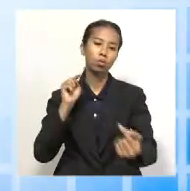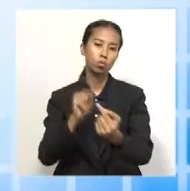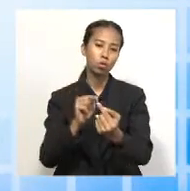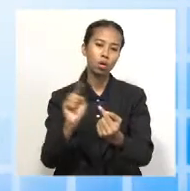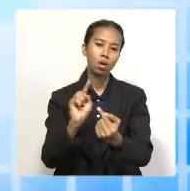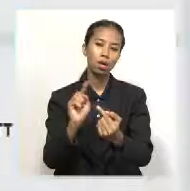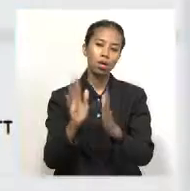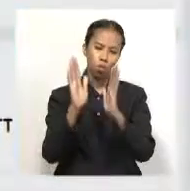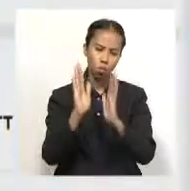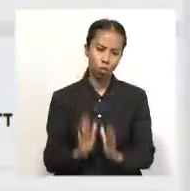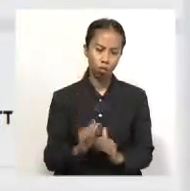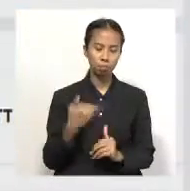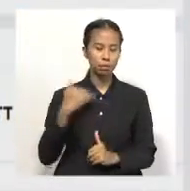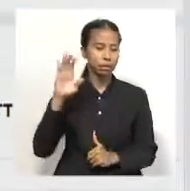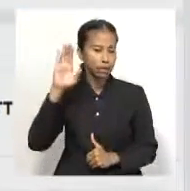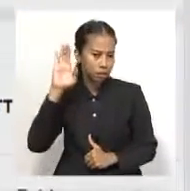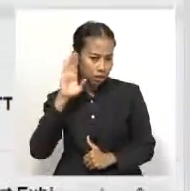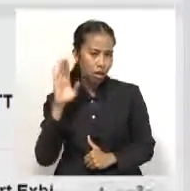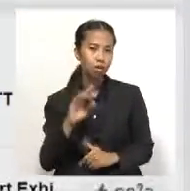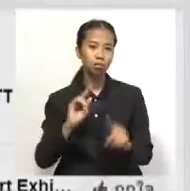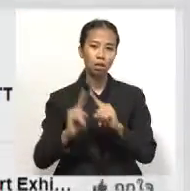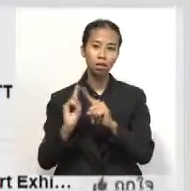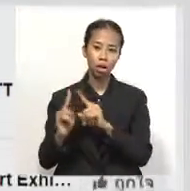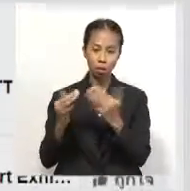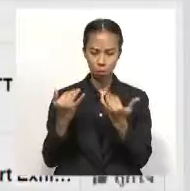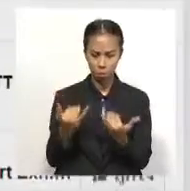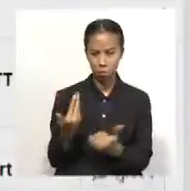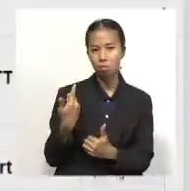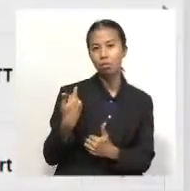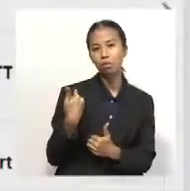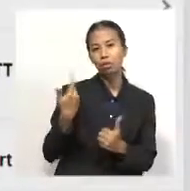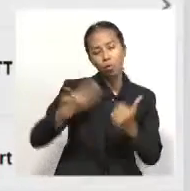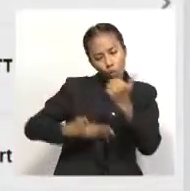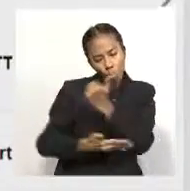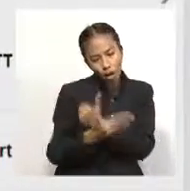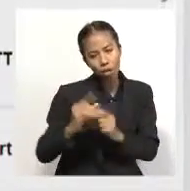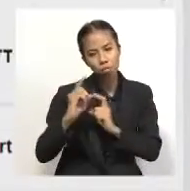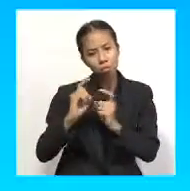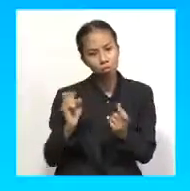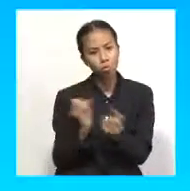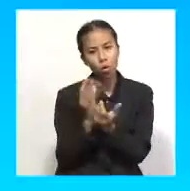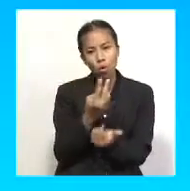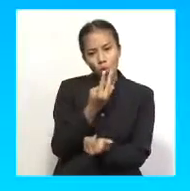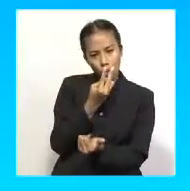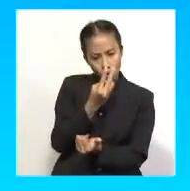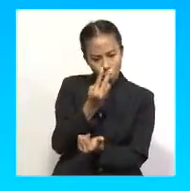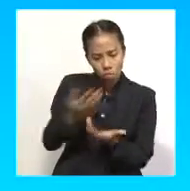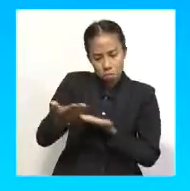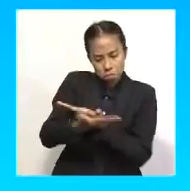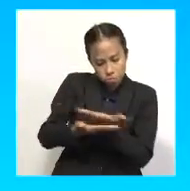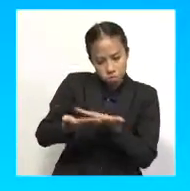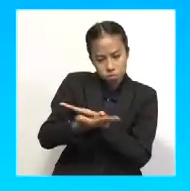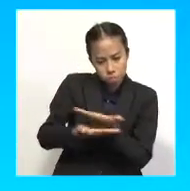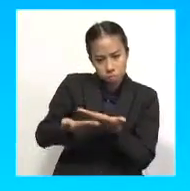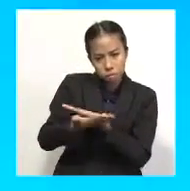ความไว้วางใจดังนั้นสิ่งที่มีความเสี่ยงสูงก็ต้องมาดูถึงความเหมาะสมและพิจารณาอย่